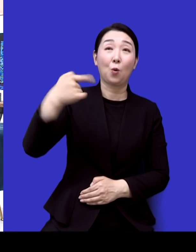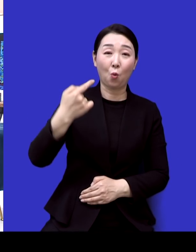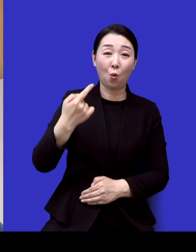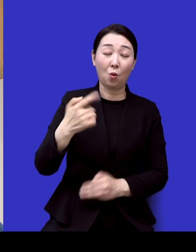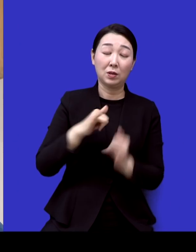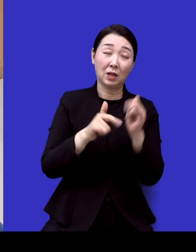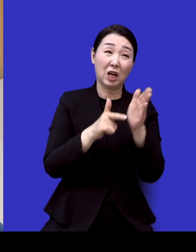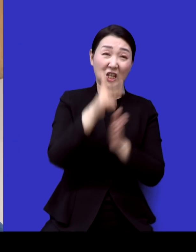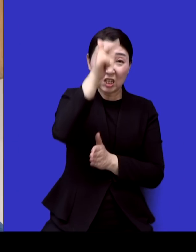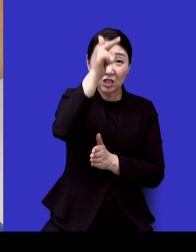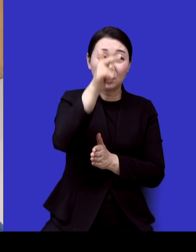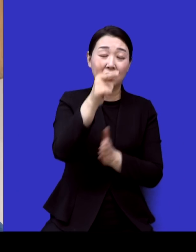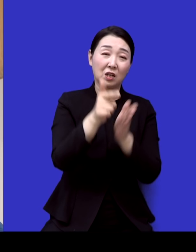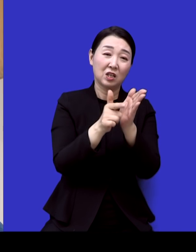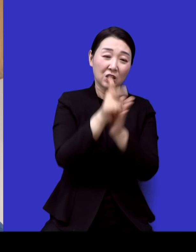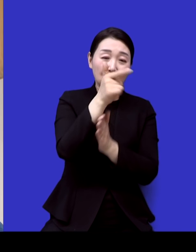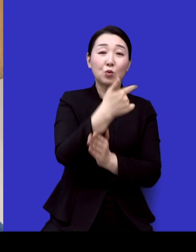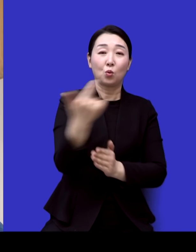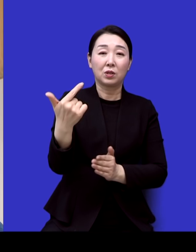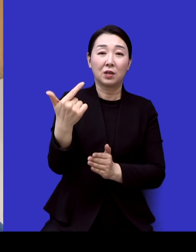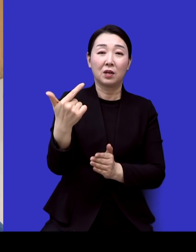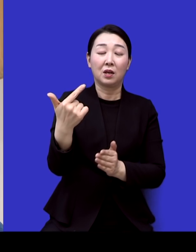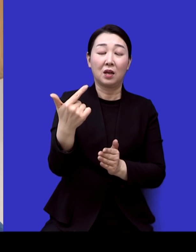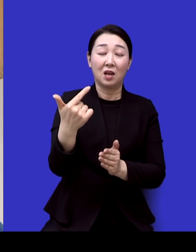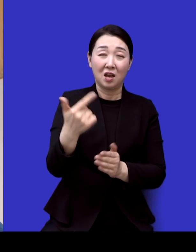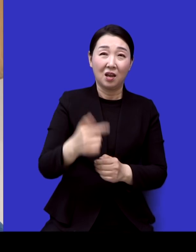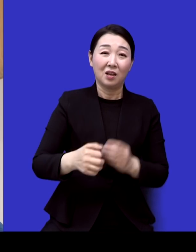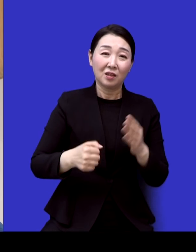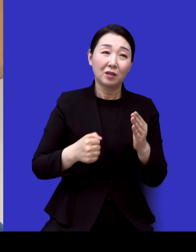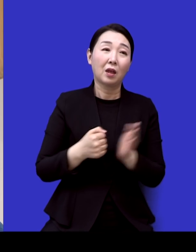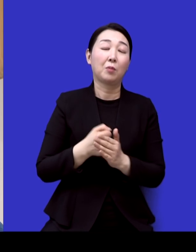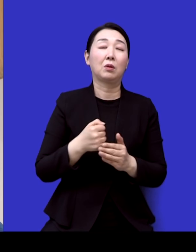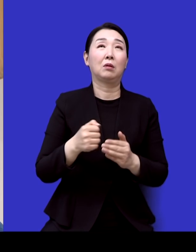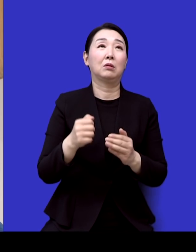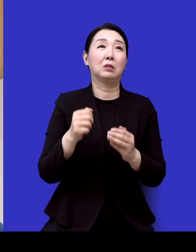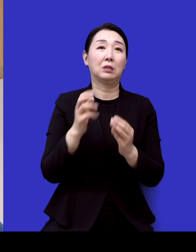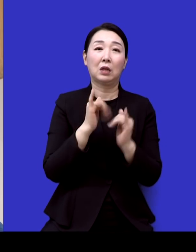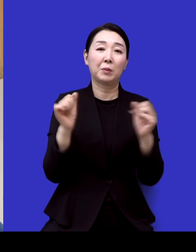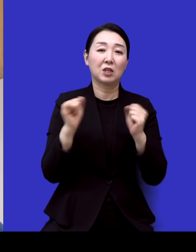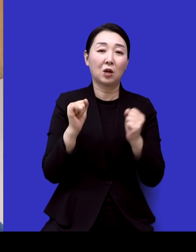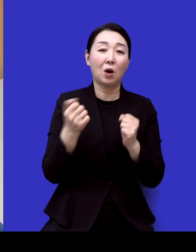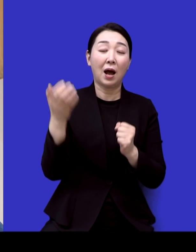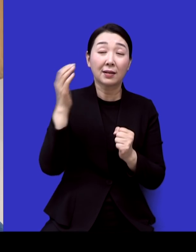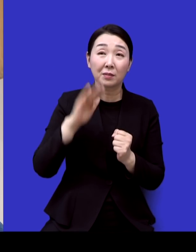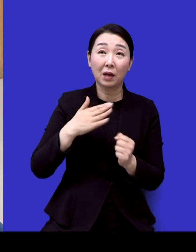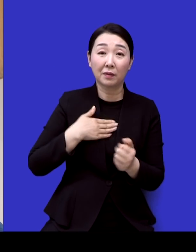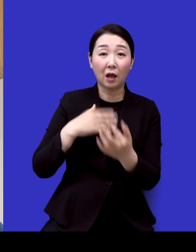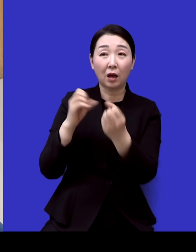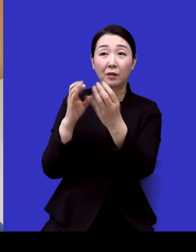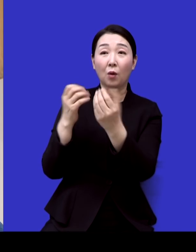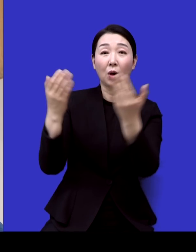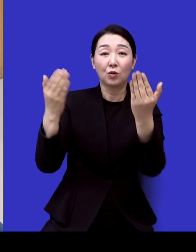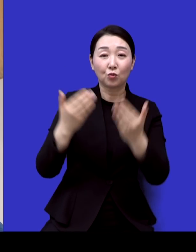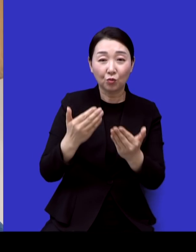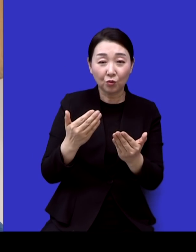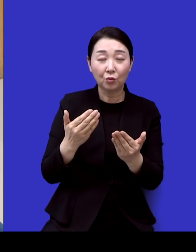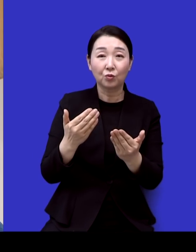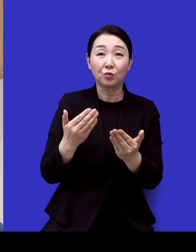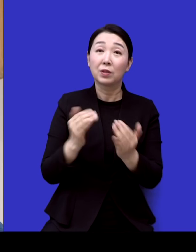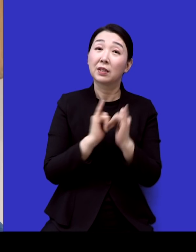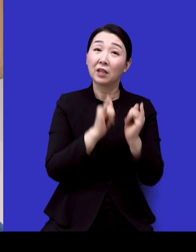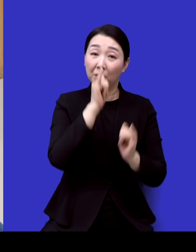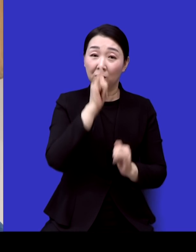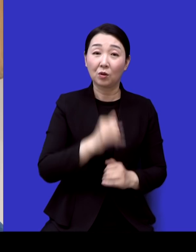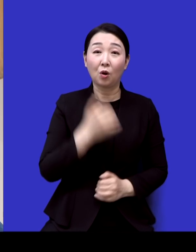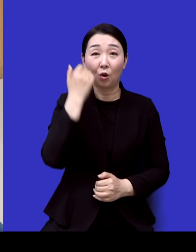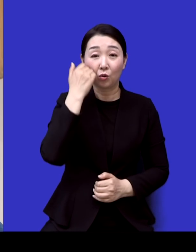차갑죠. 그래서 말을 걸려고 하면 쌩쌩 지나갑니다. 그렇죠, 그렇죠. 그런데 그 시카고 거리에서 유일하게 저랑 대화를 해주는 한 부류의 사람들이 있는데